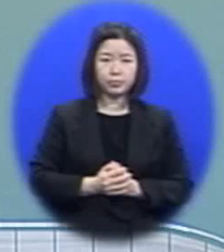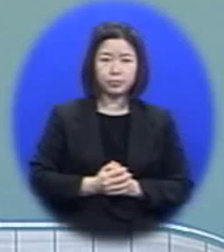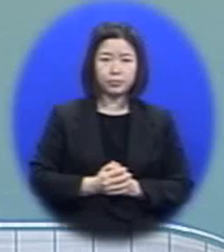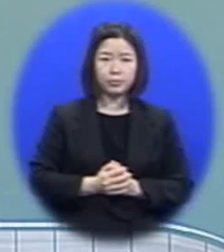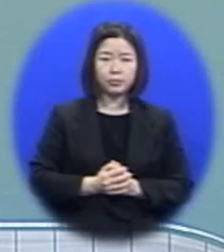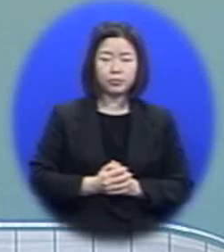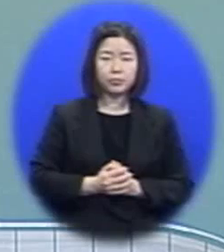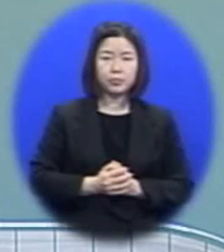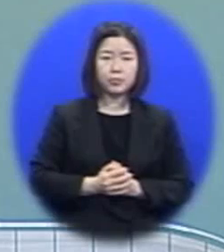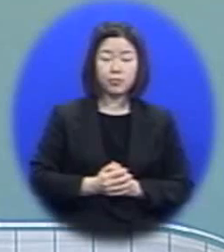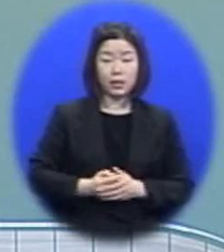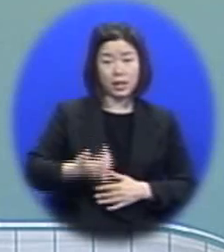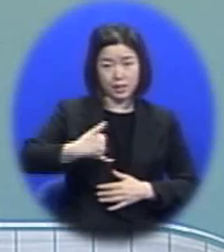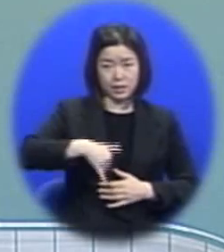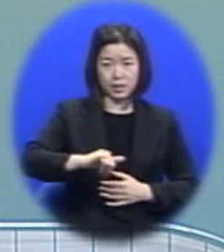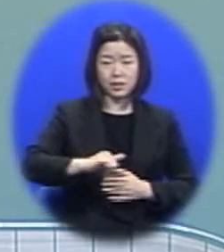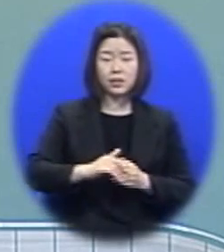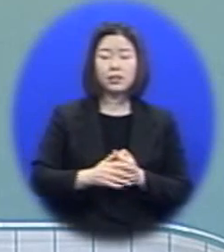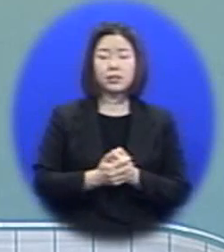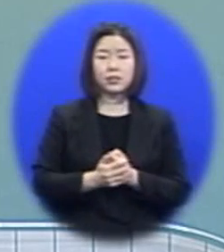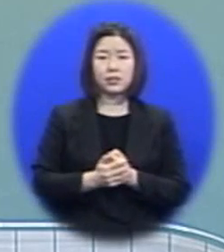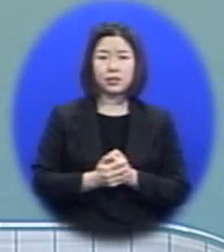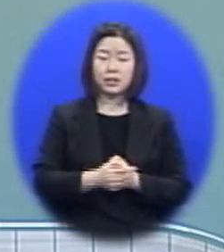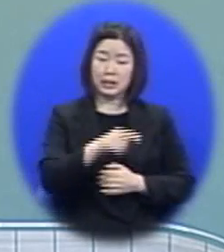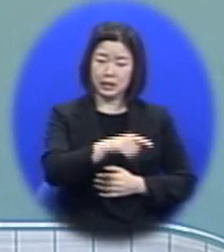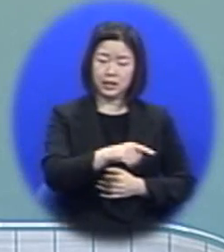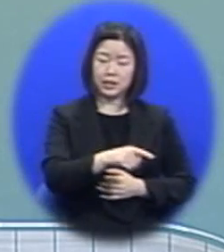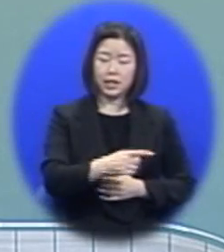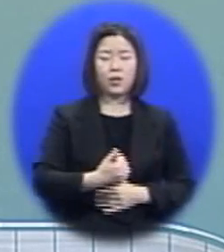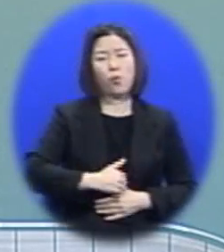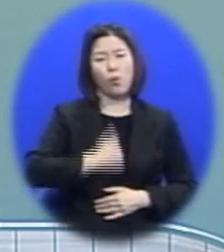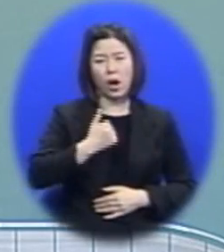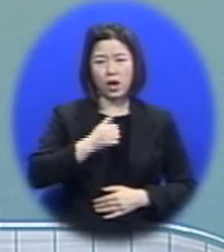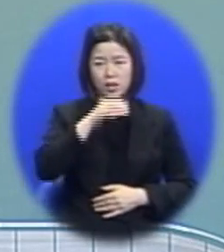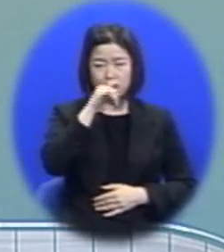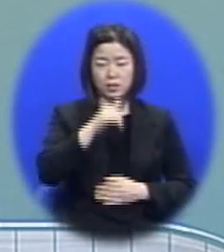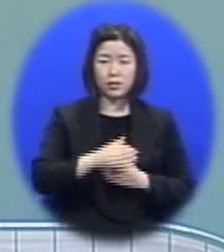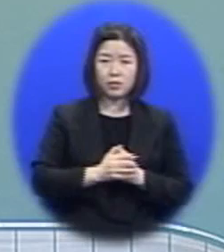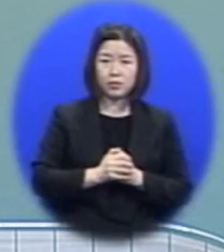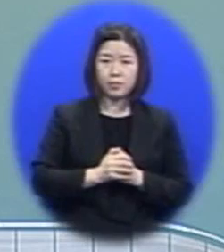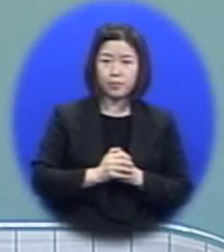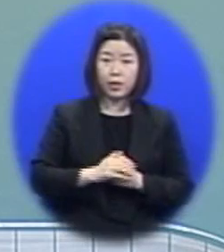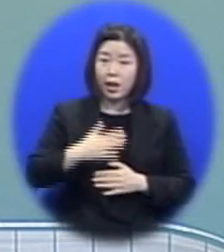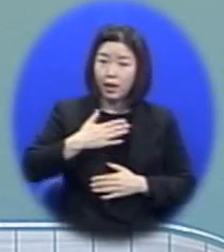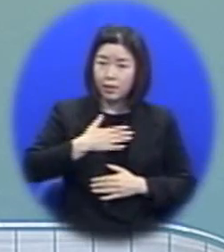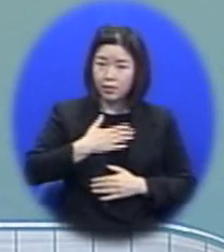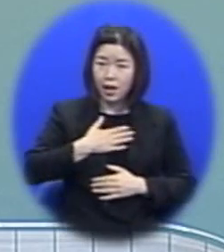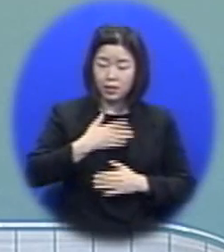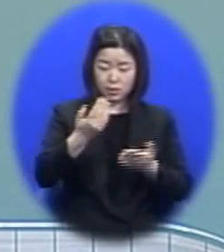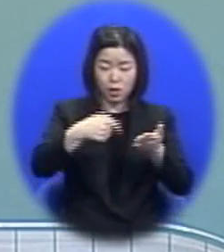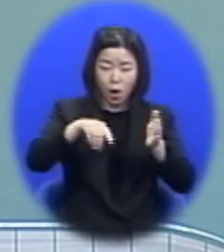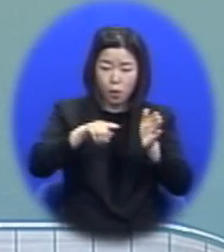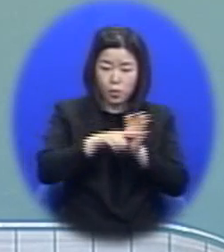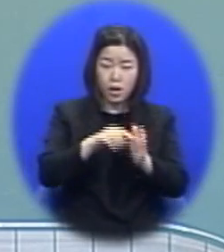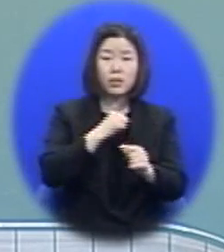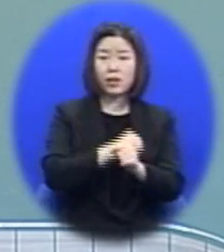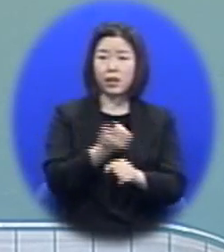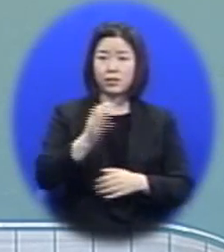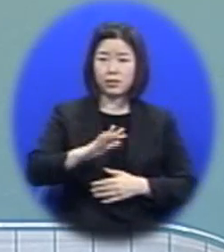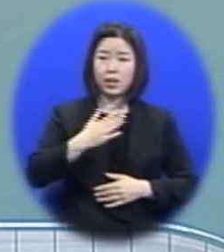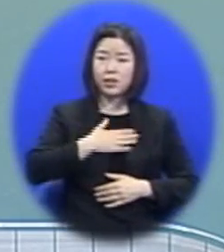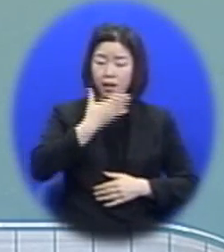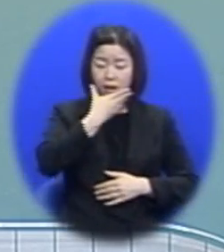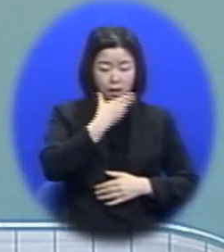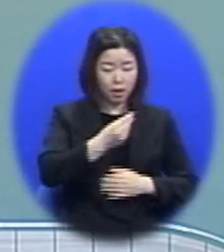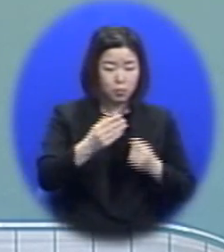존재였다 자녀들은 이게 화가 나는 겁니다 나를 위한다고 하시고 내 행복